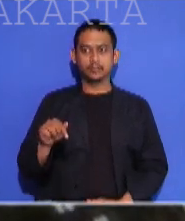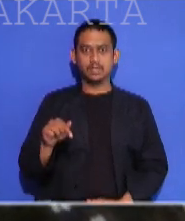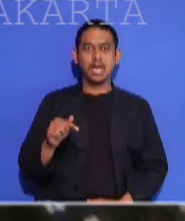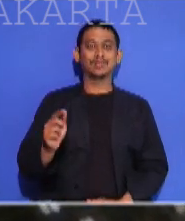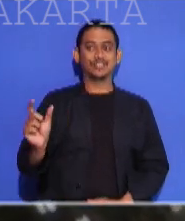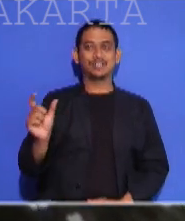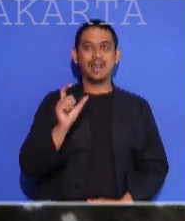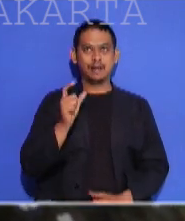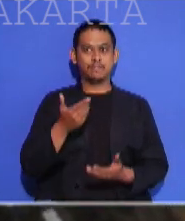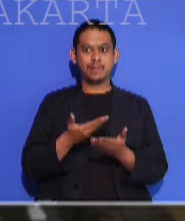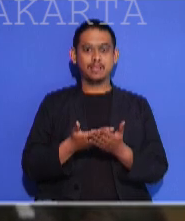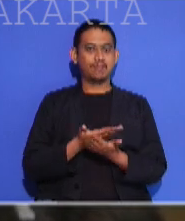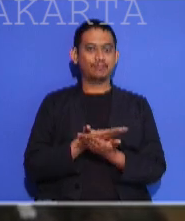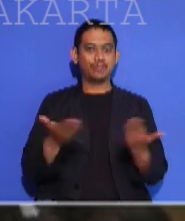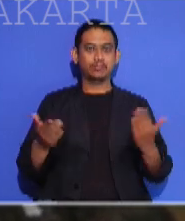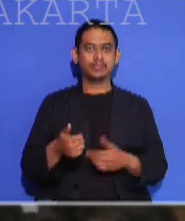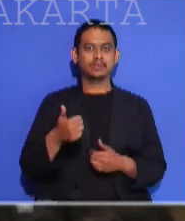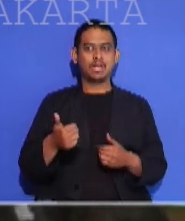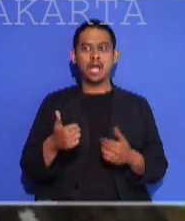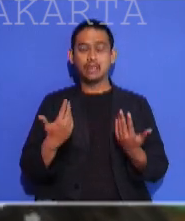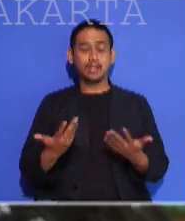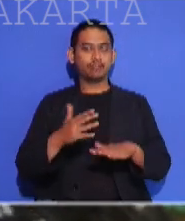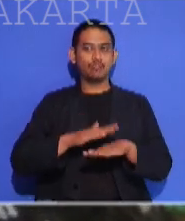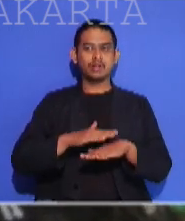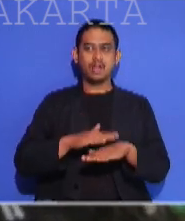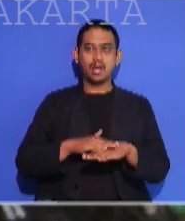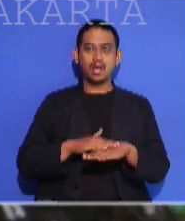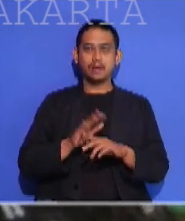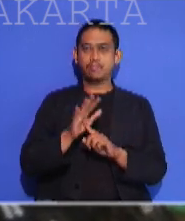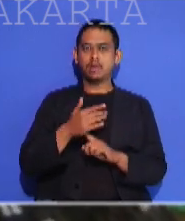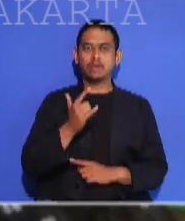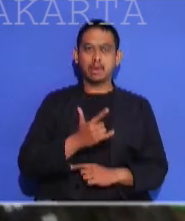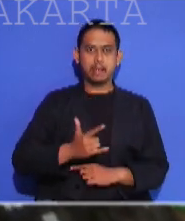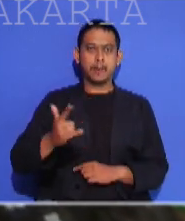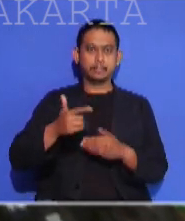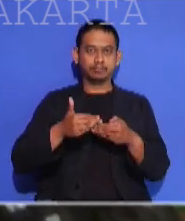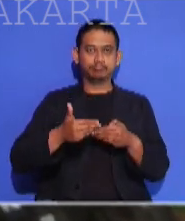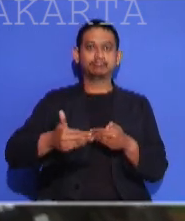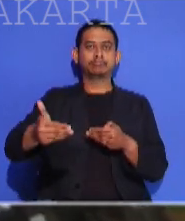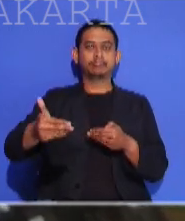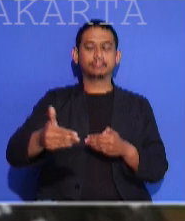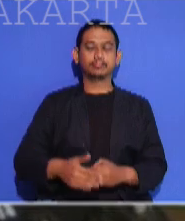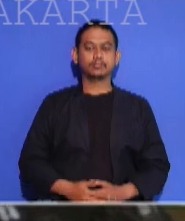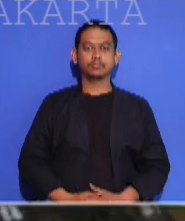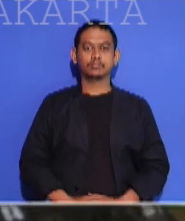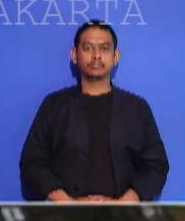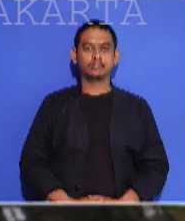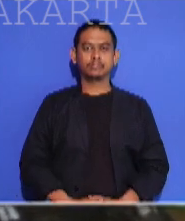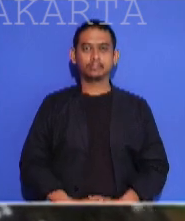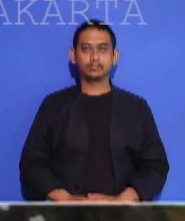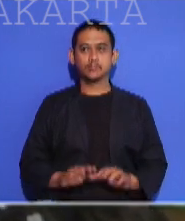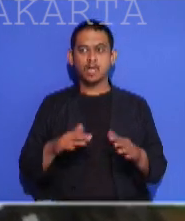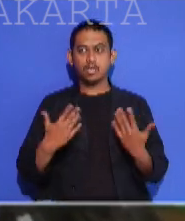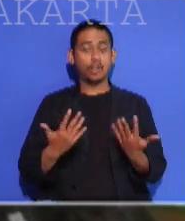perkembangan kelestarian kebudaya Di Kaban bantung e dewan buuda ini kan banyak terdiri dari unsur masyarakat tokoh